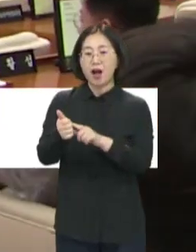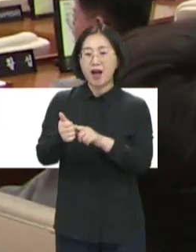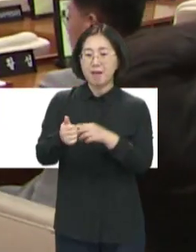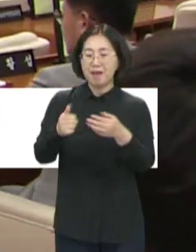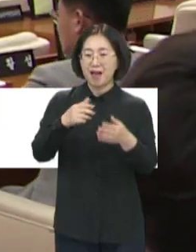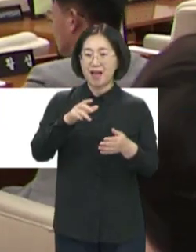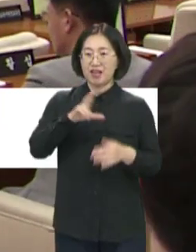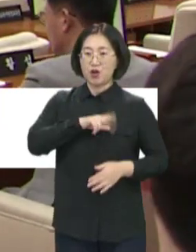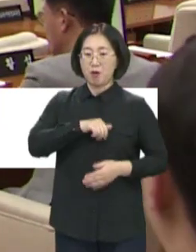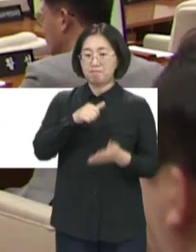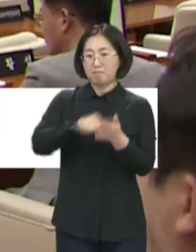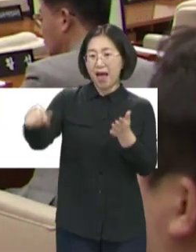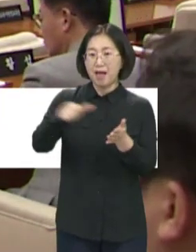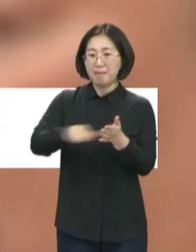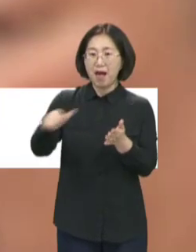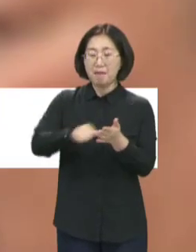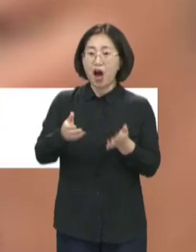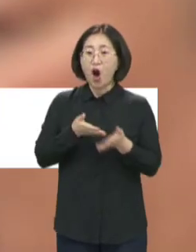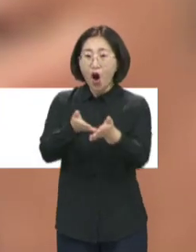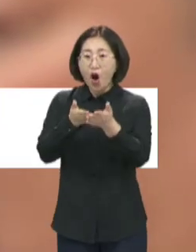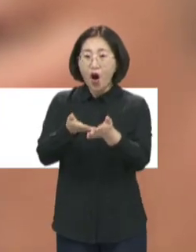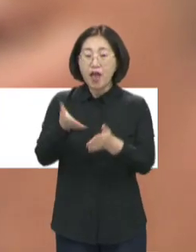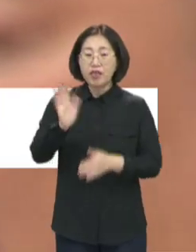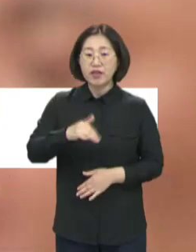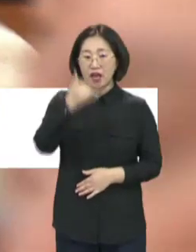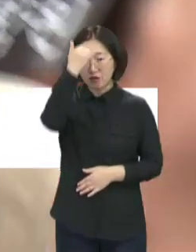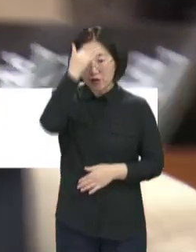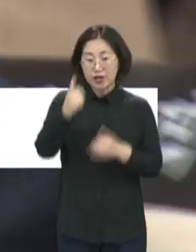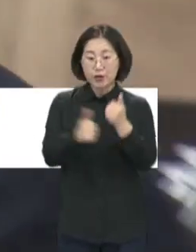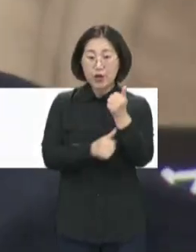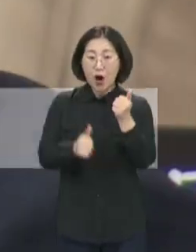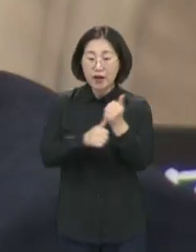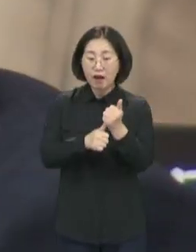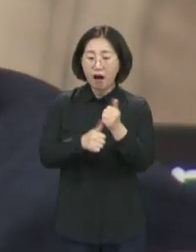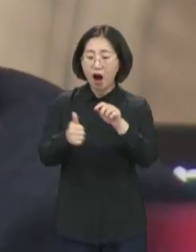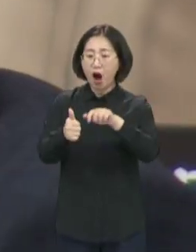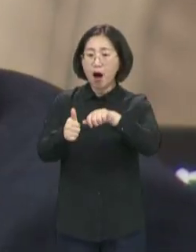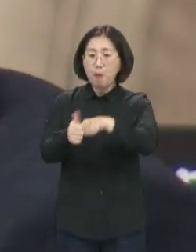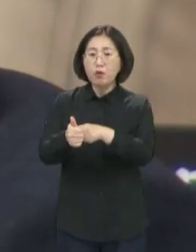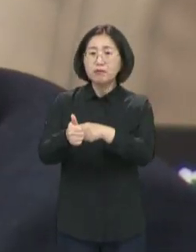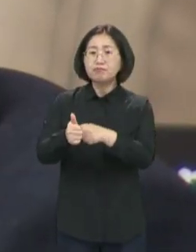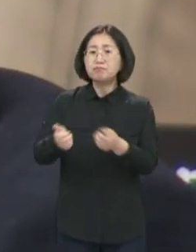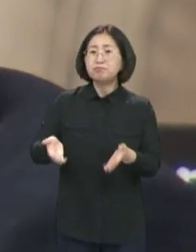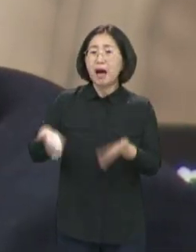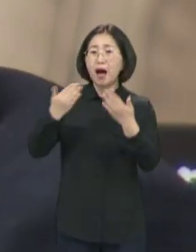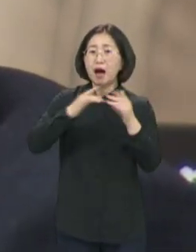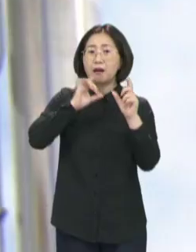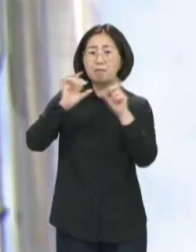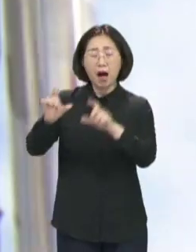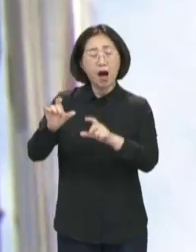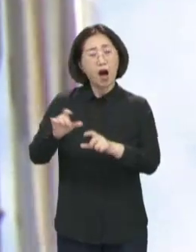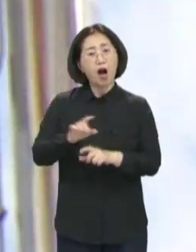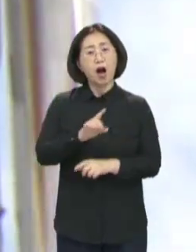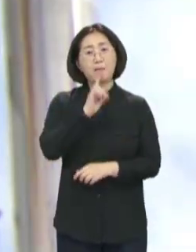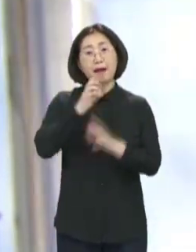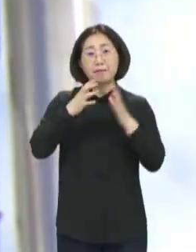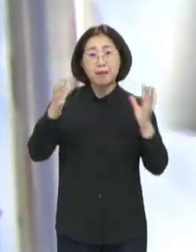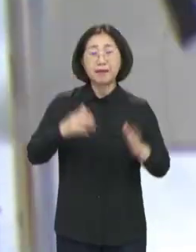가운데 지난 6일 열린 시의회 윤리자문위원회가 경징계 의견을 내 논란에 불을